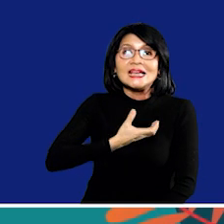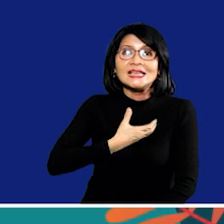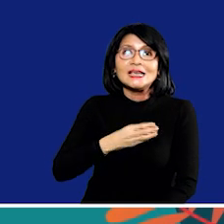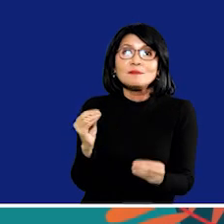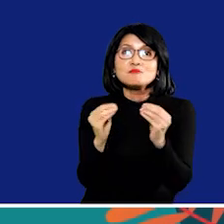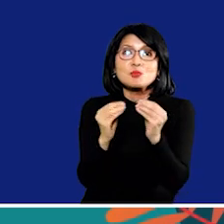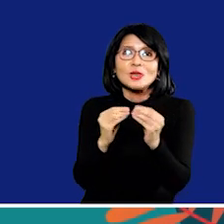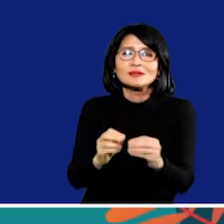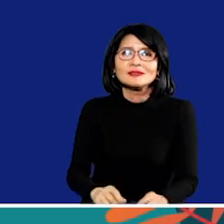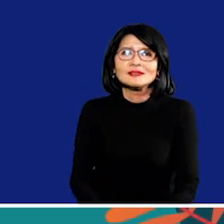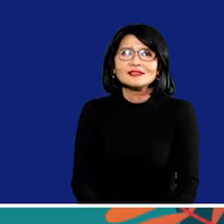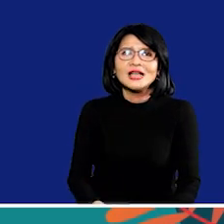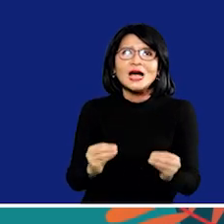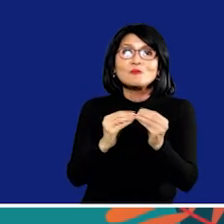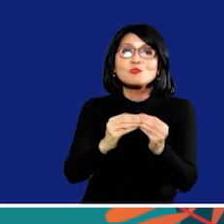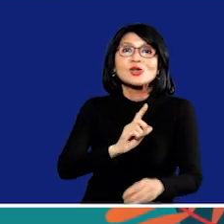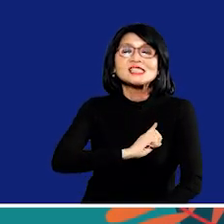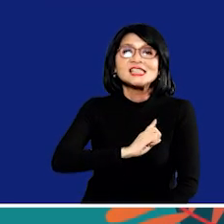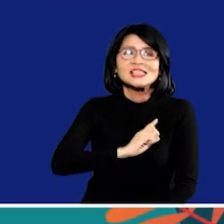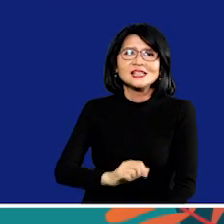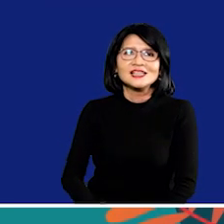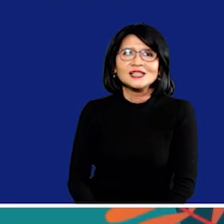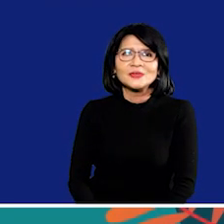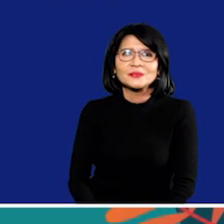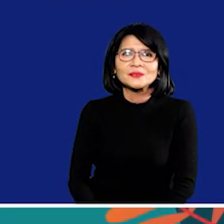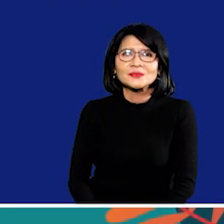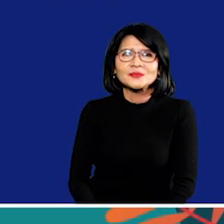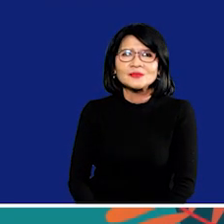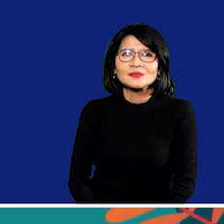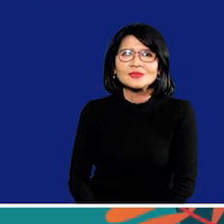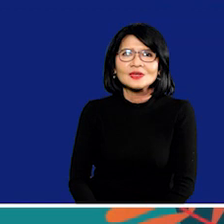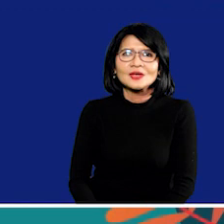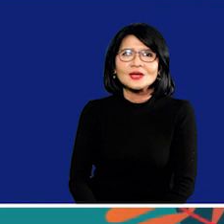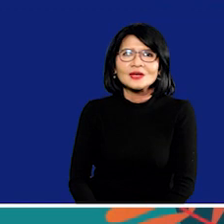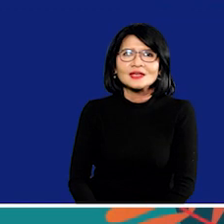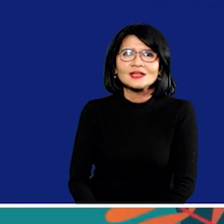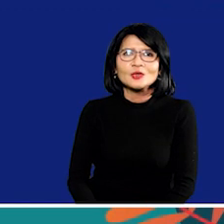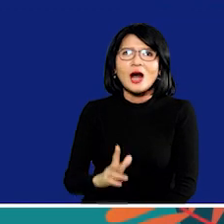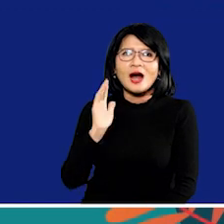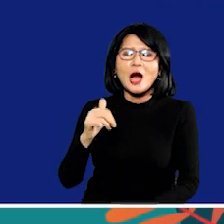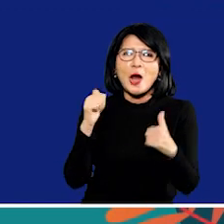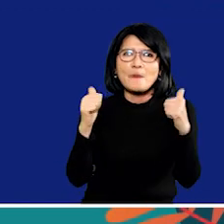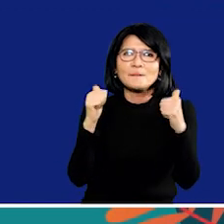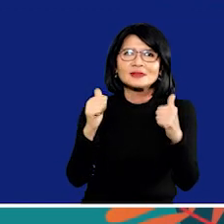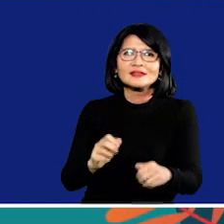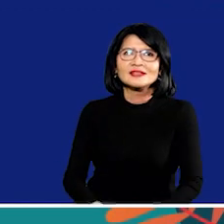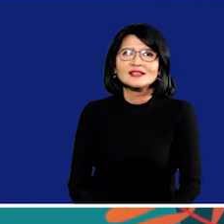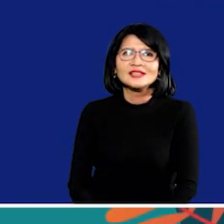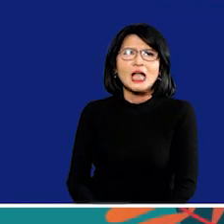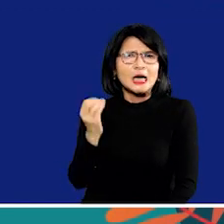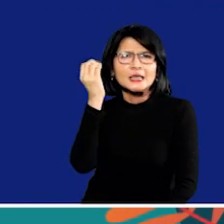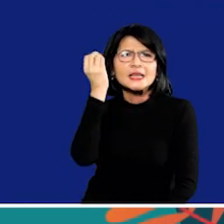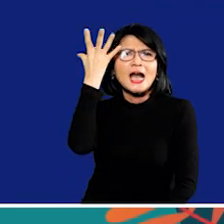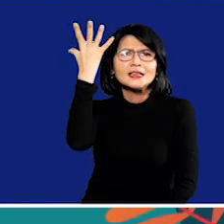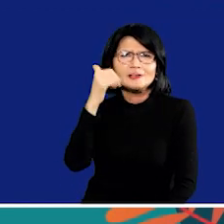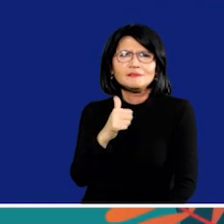membuatnya dengan sendiri. Wah, gitu, Pak. Hebat. Jadi kreatif sekali nih ya,